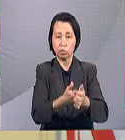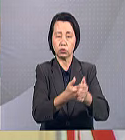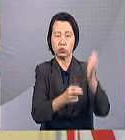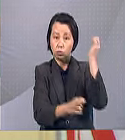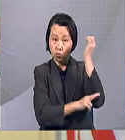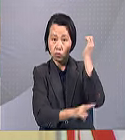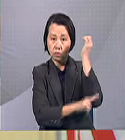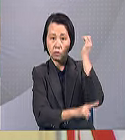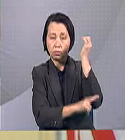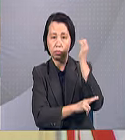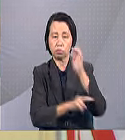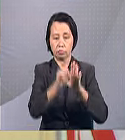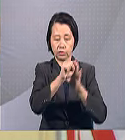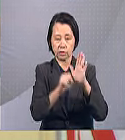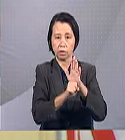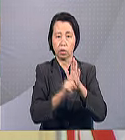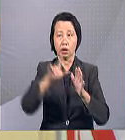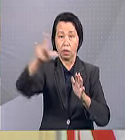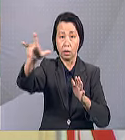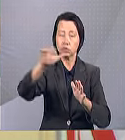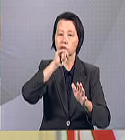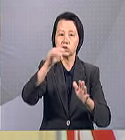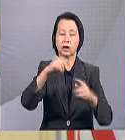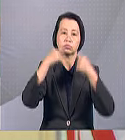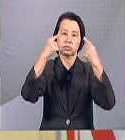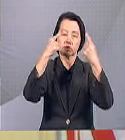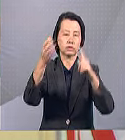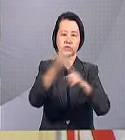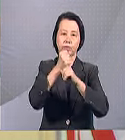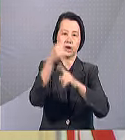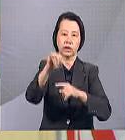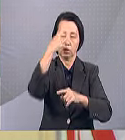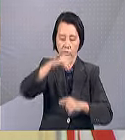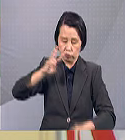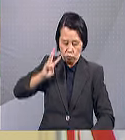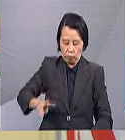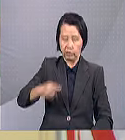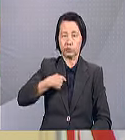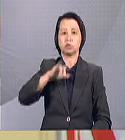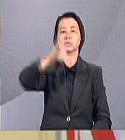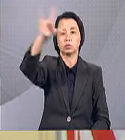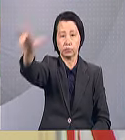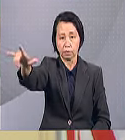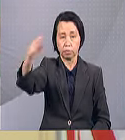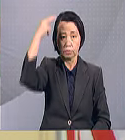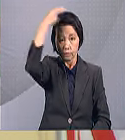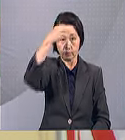syariah, syarat istita'ah tidak dicapai untuk mewajibkan kita menunaikan